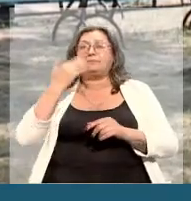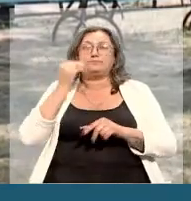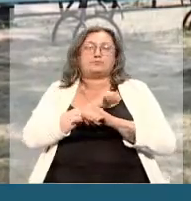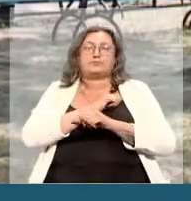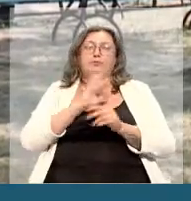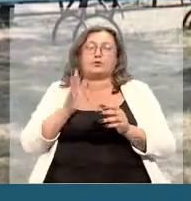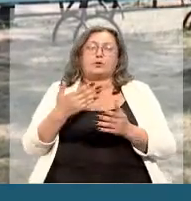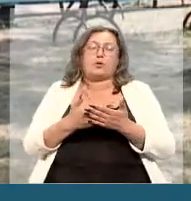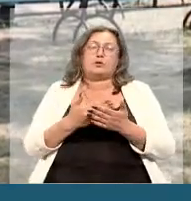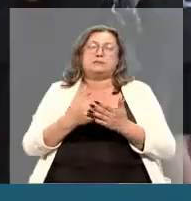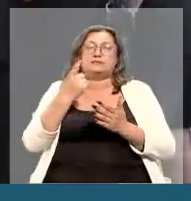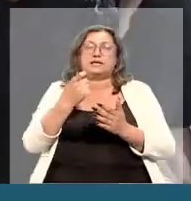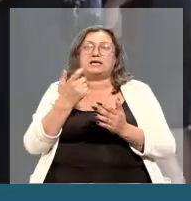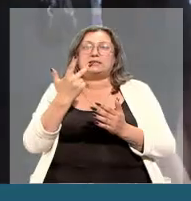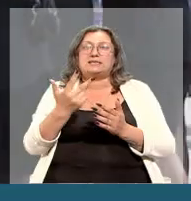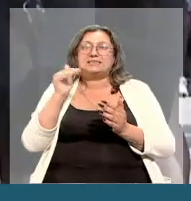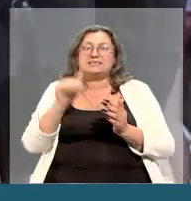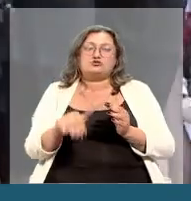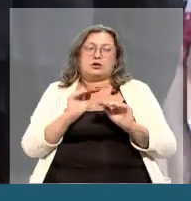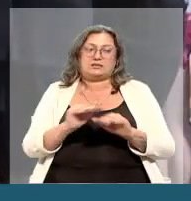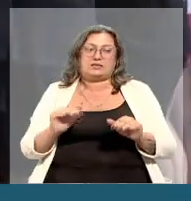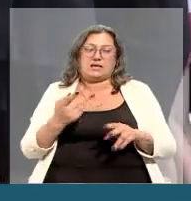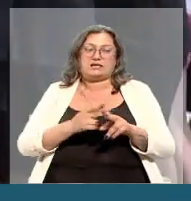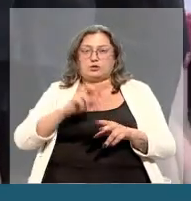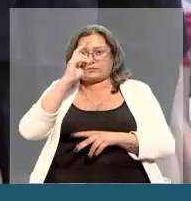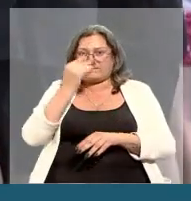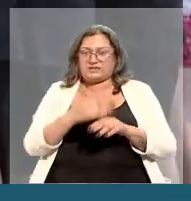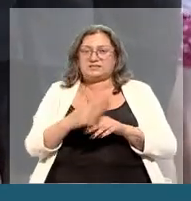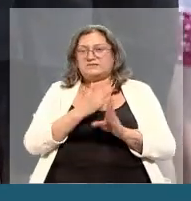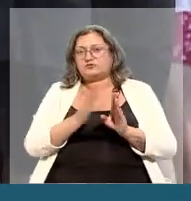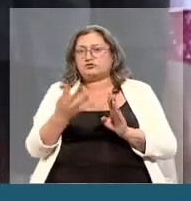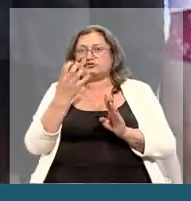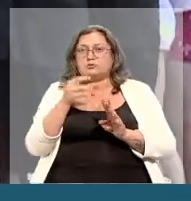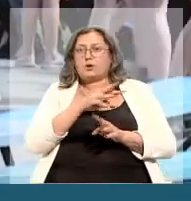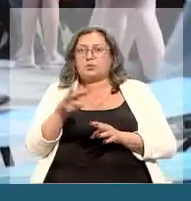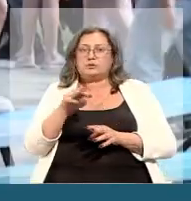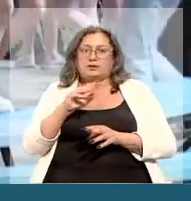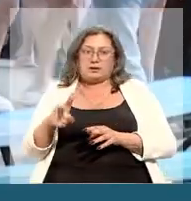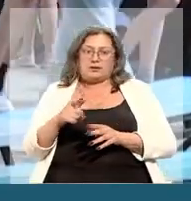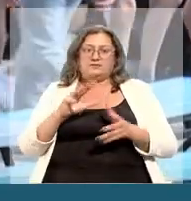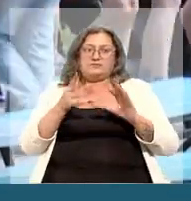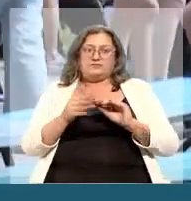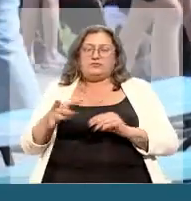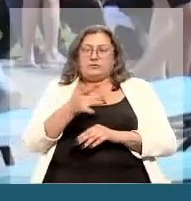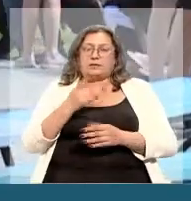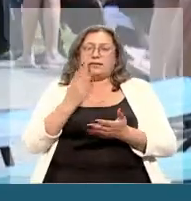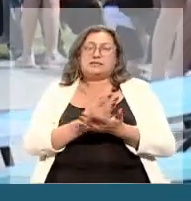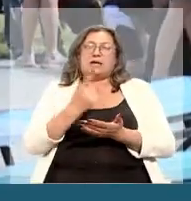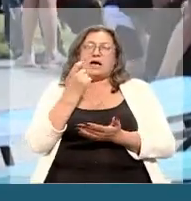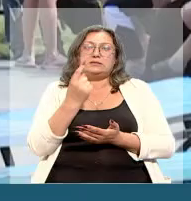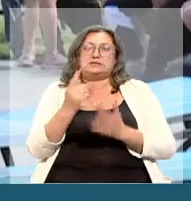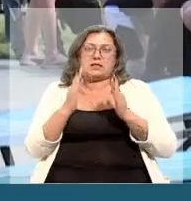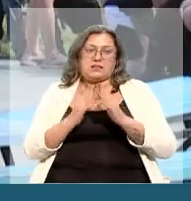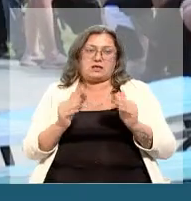отдыхом планируется охватить более 103 тысяч детей. На это из бюджета выделено свыше 400 миллионов тенге. Всего в регионе действует